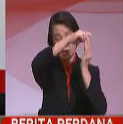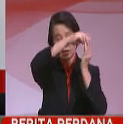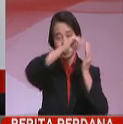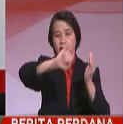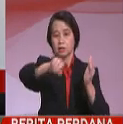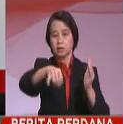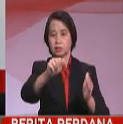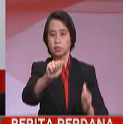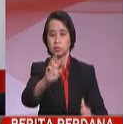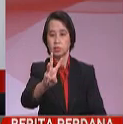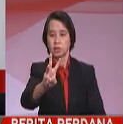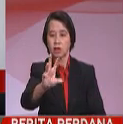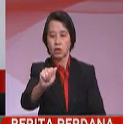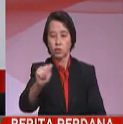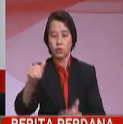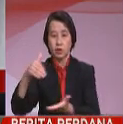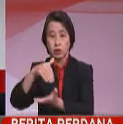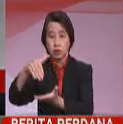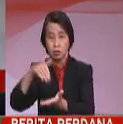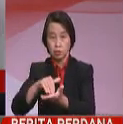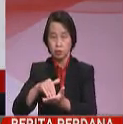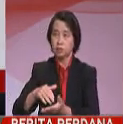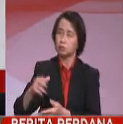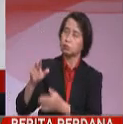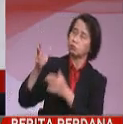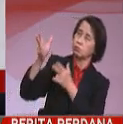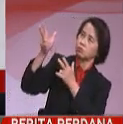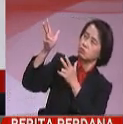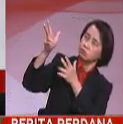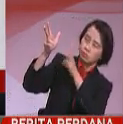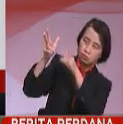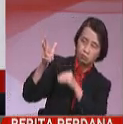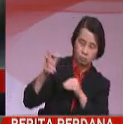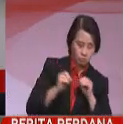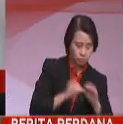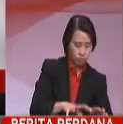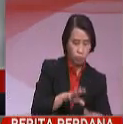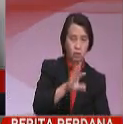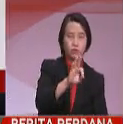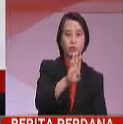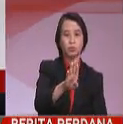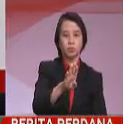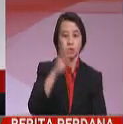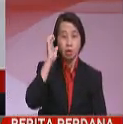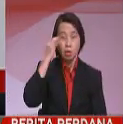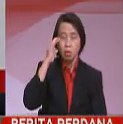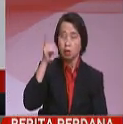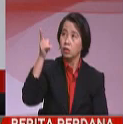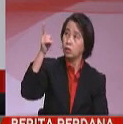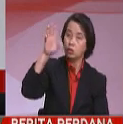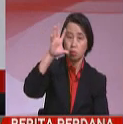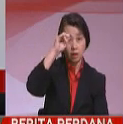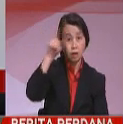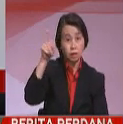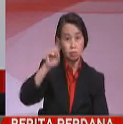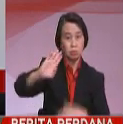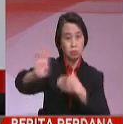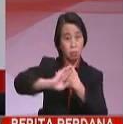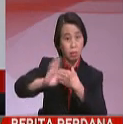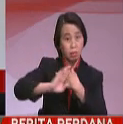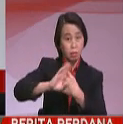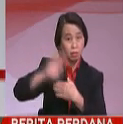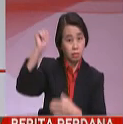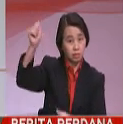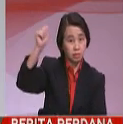Tengah itu tular sejak dimuat naik individu dikenali Anissa di Facebooknya. Tindakan di luar jangkaan lelaki itu dilihat membahayakan